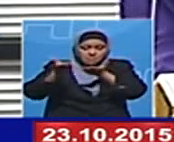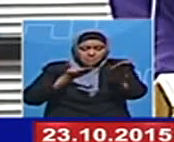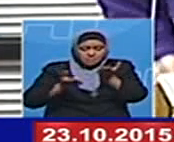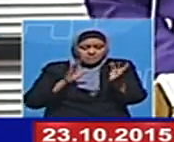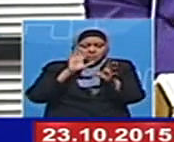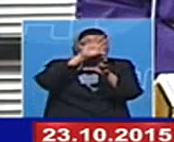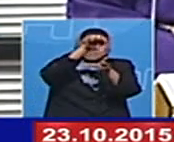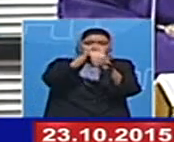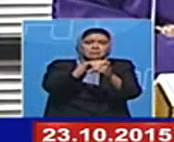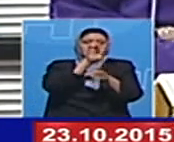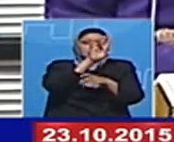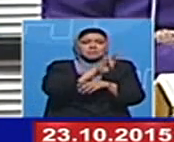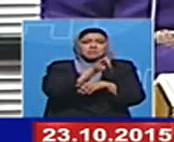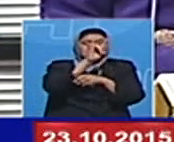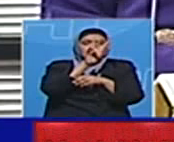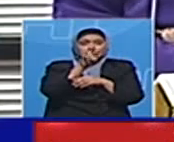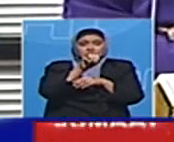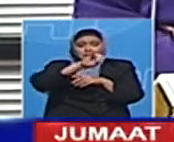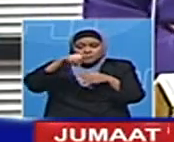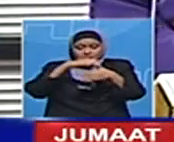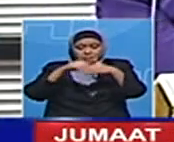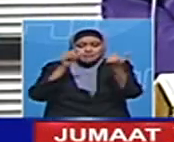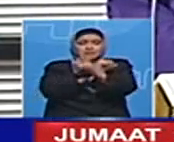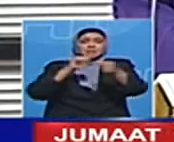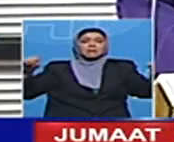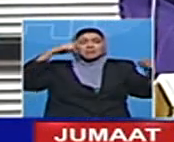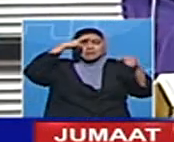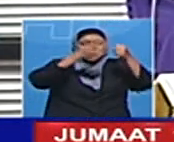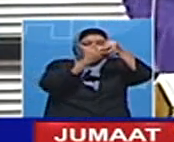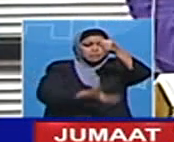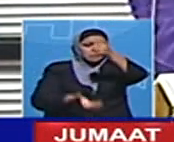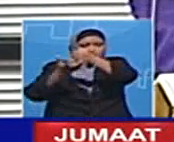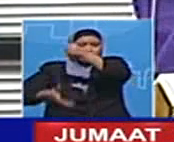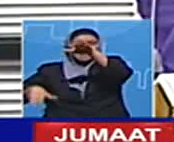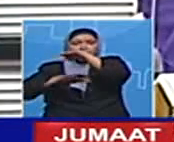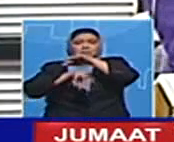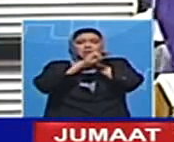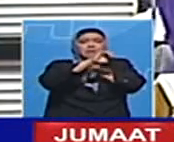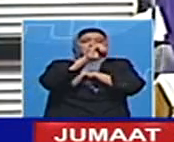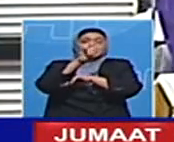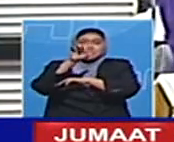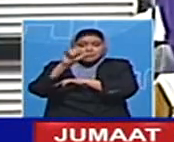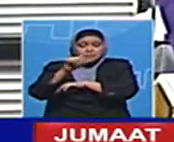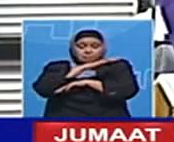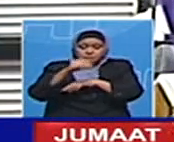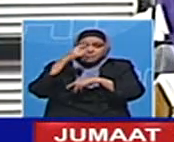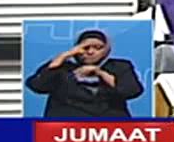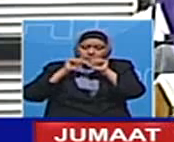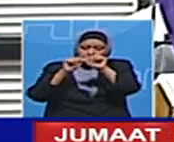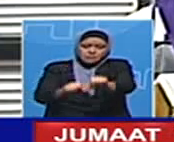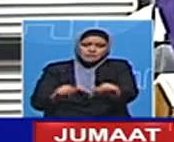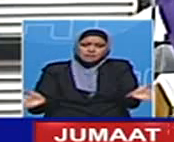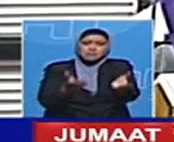r730 juta disediakan kepada dana-dana di bawah dan kesembilan bagi terus menggalakkan